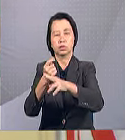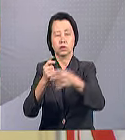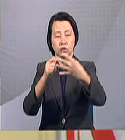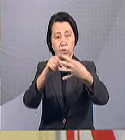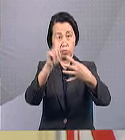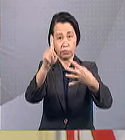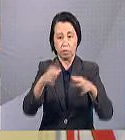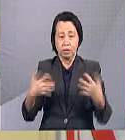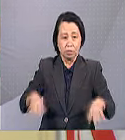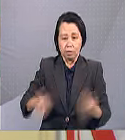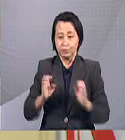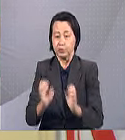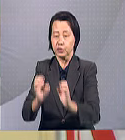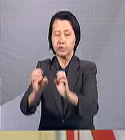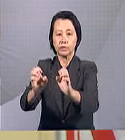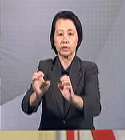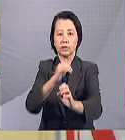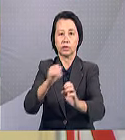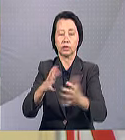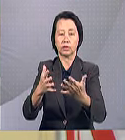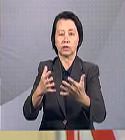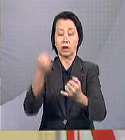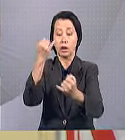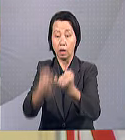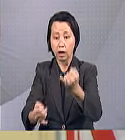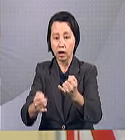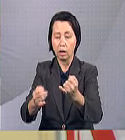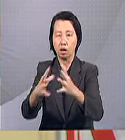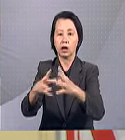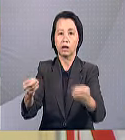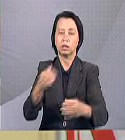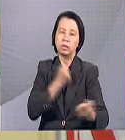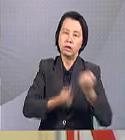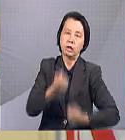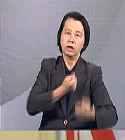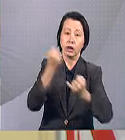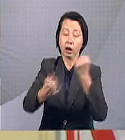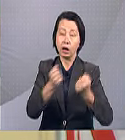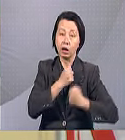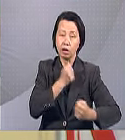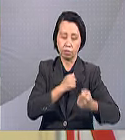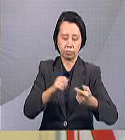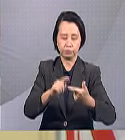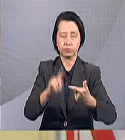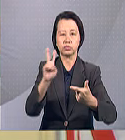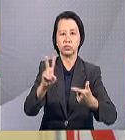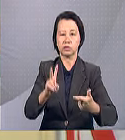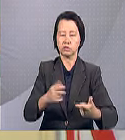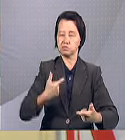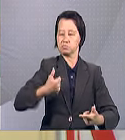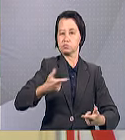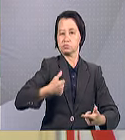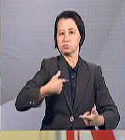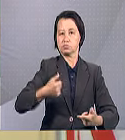pertama, tergesa-gesa, natijah dan buahnya adalah penyesalan. Kagum pada diri sendiri,